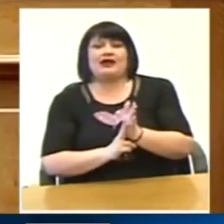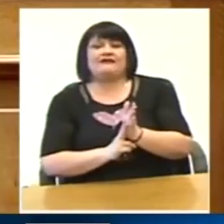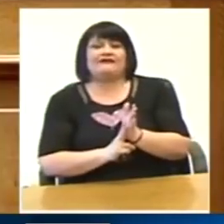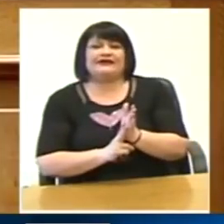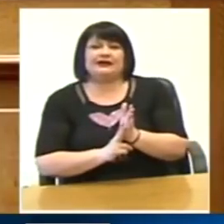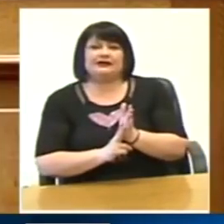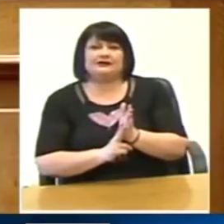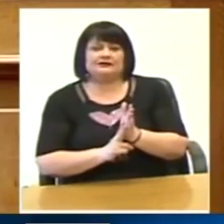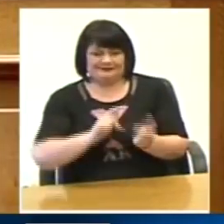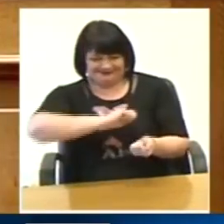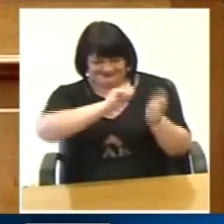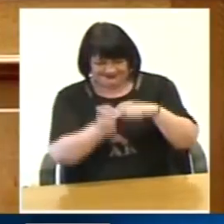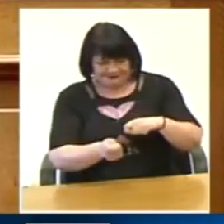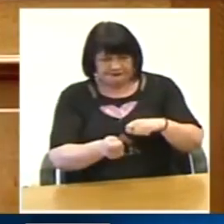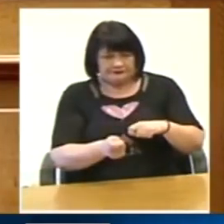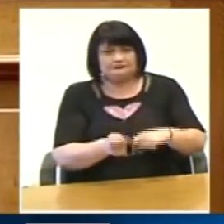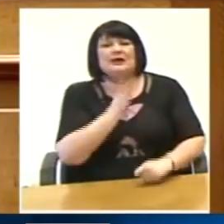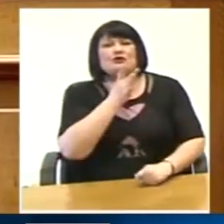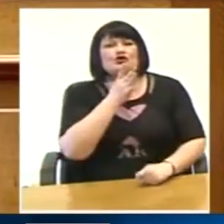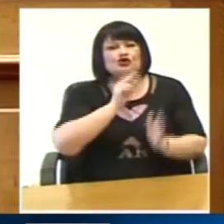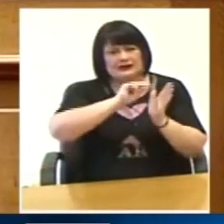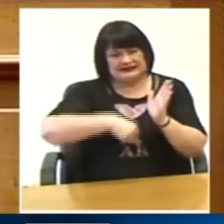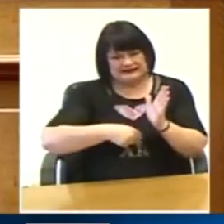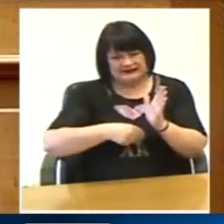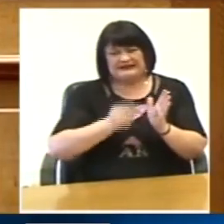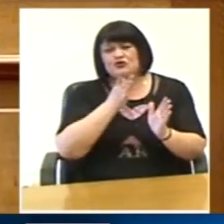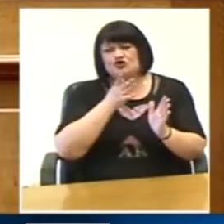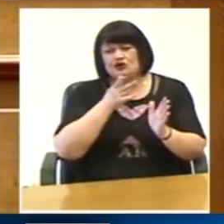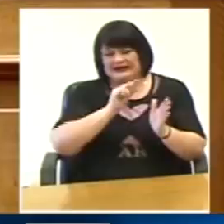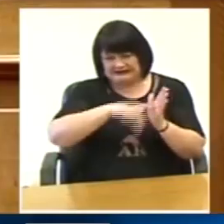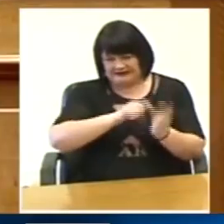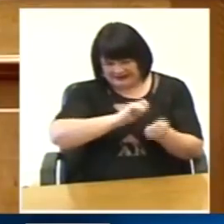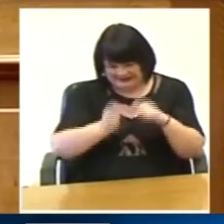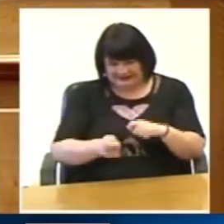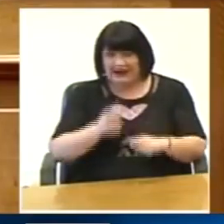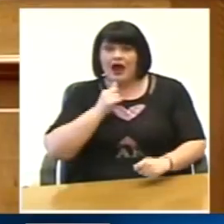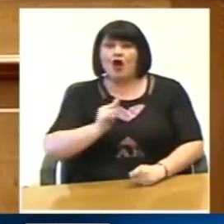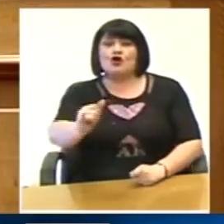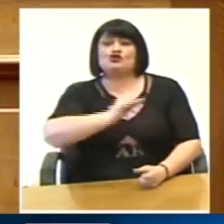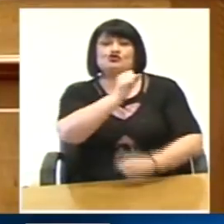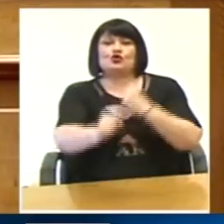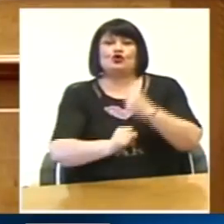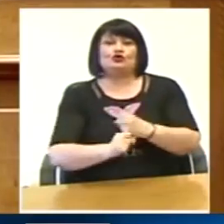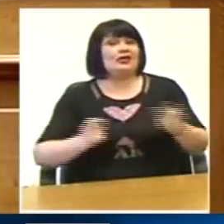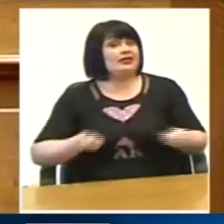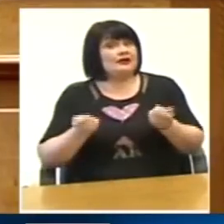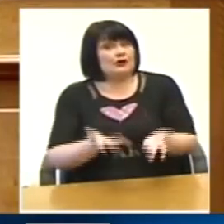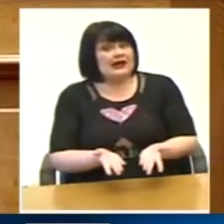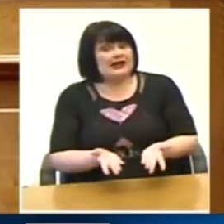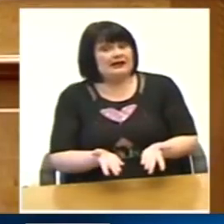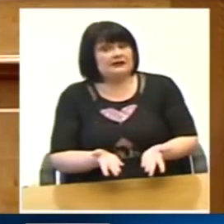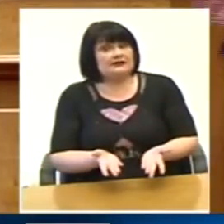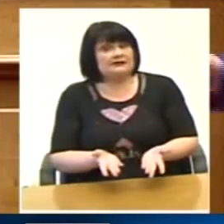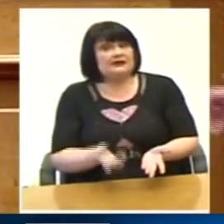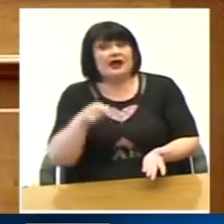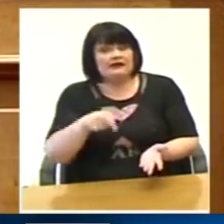τη μετατροπή των συμβάσεων μερικής απασχόλησης σε αορίστου χρόνου. Και αυτό φέρει και την